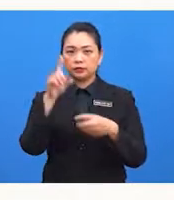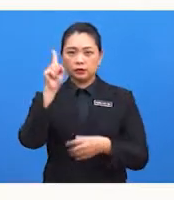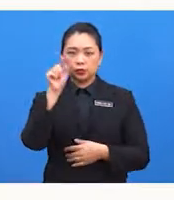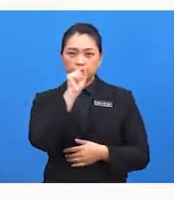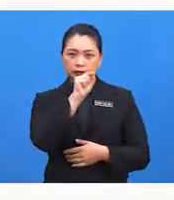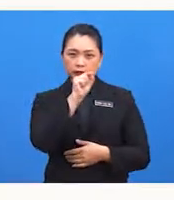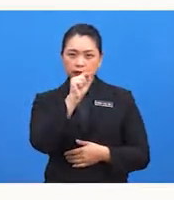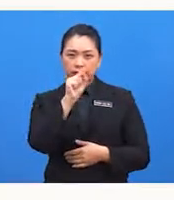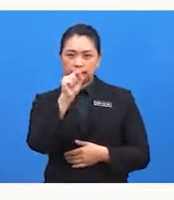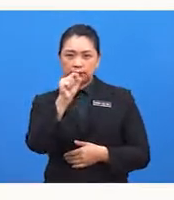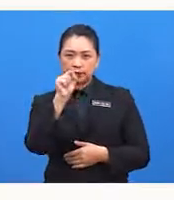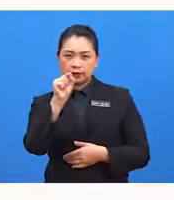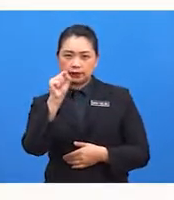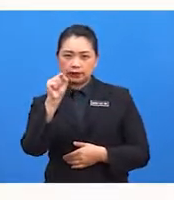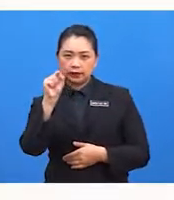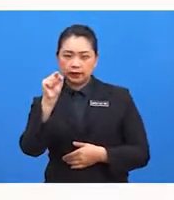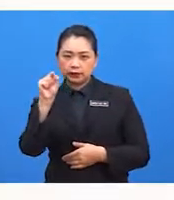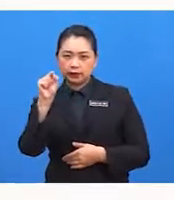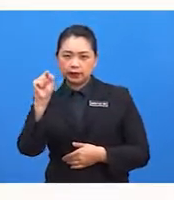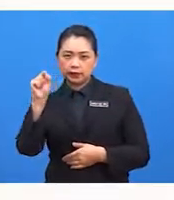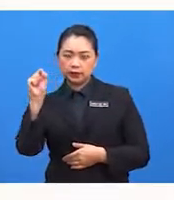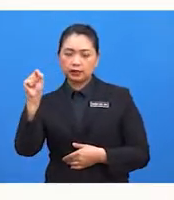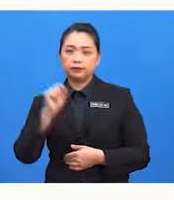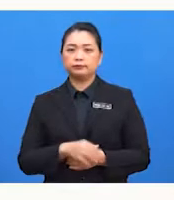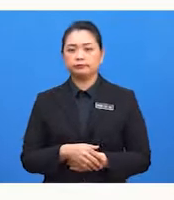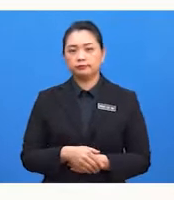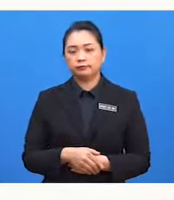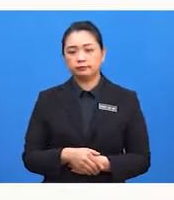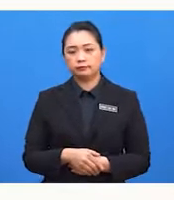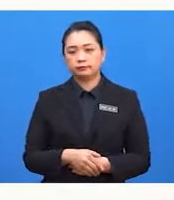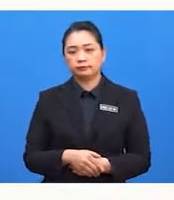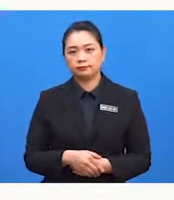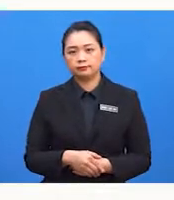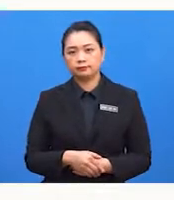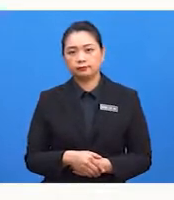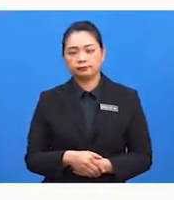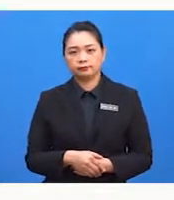deretan titik yang bersambung dan berlanjutan.